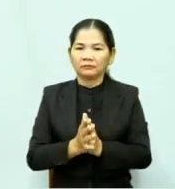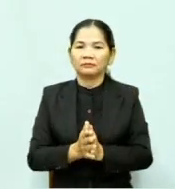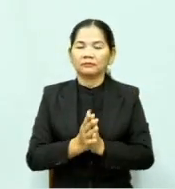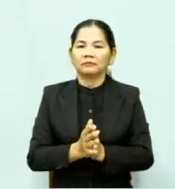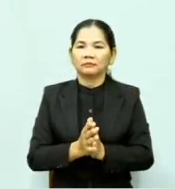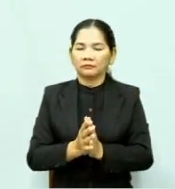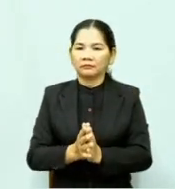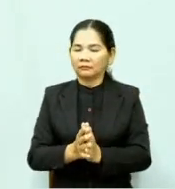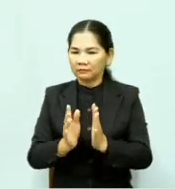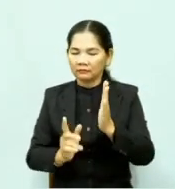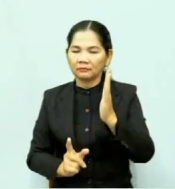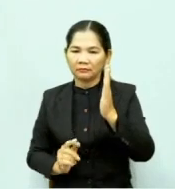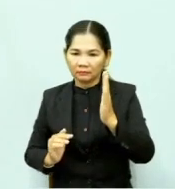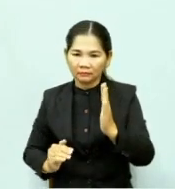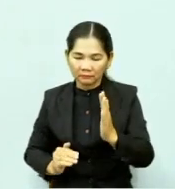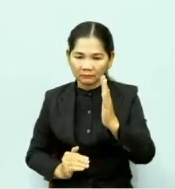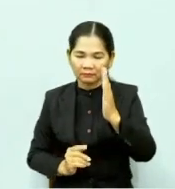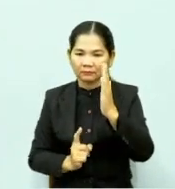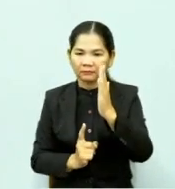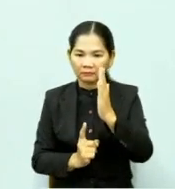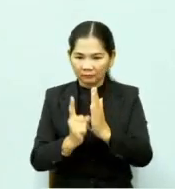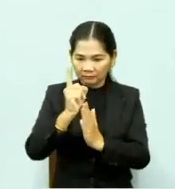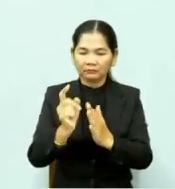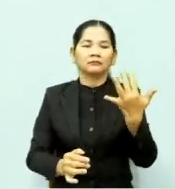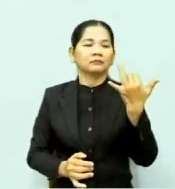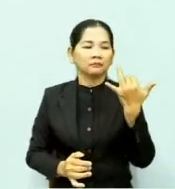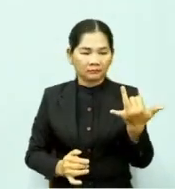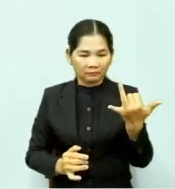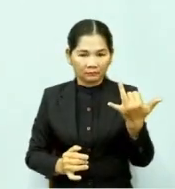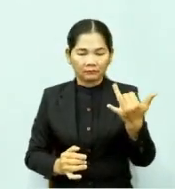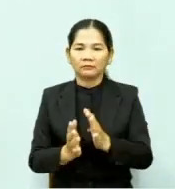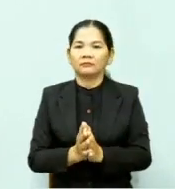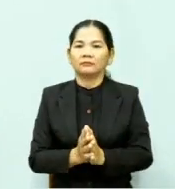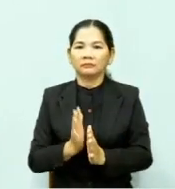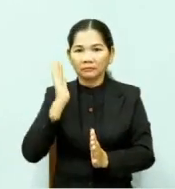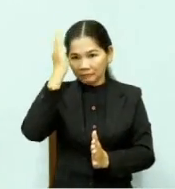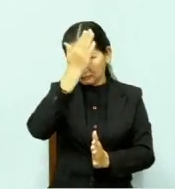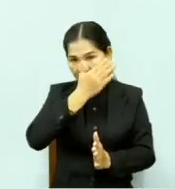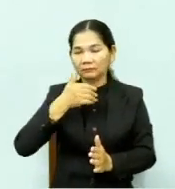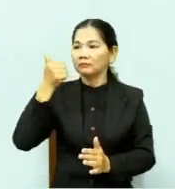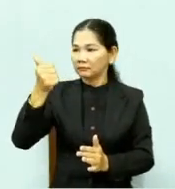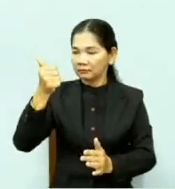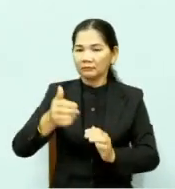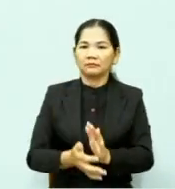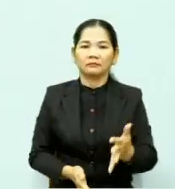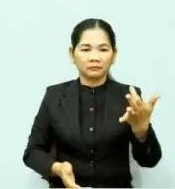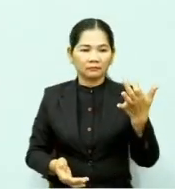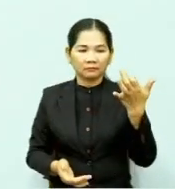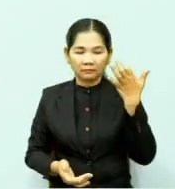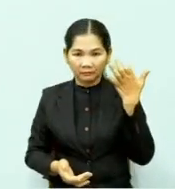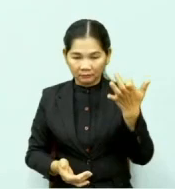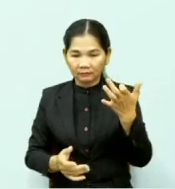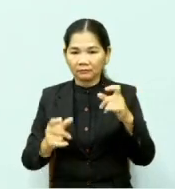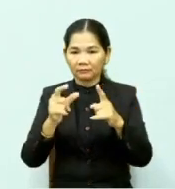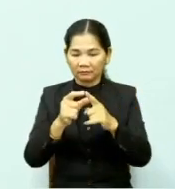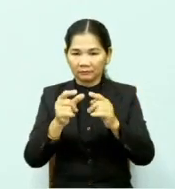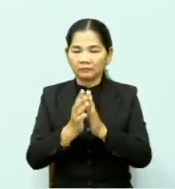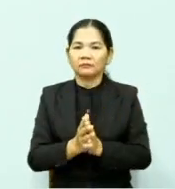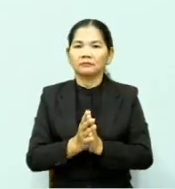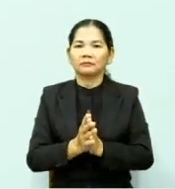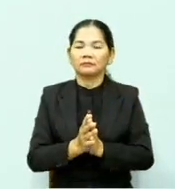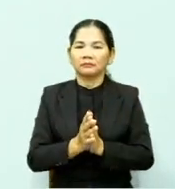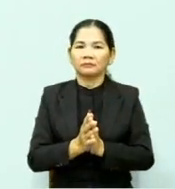bù. Bịa tì bà mối cứ bịa xong rõ. Bịa tì bà mối cứ bịa các